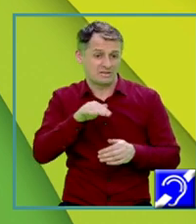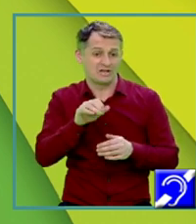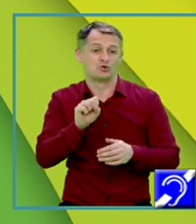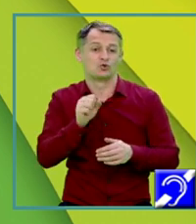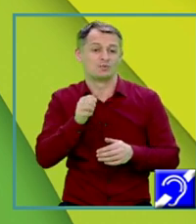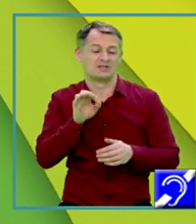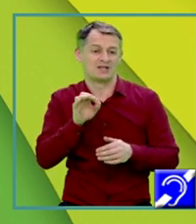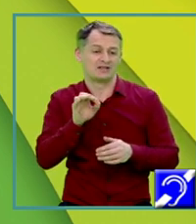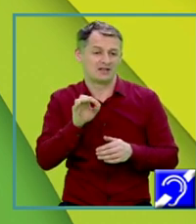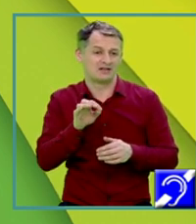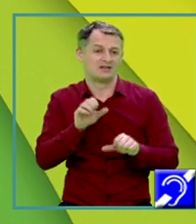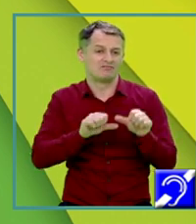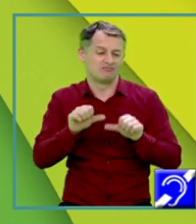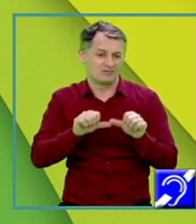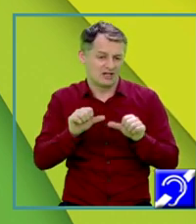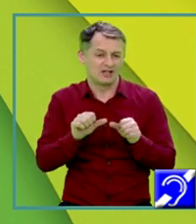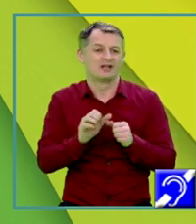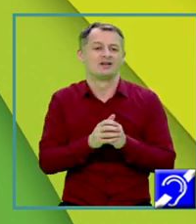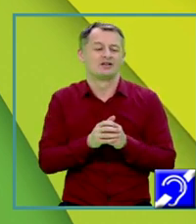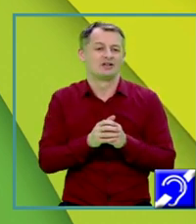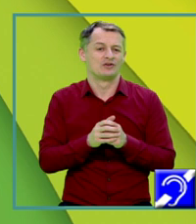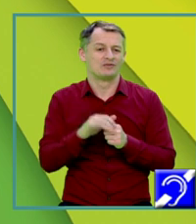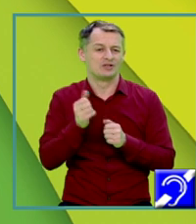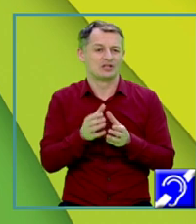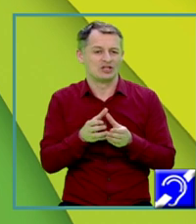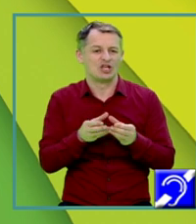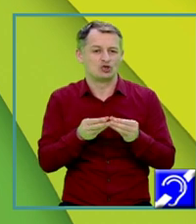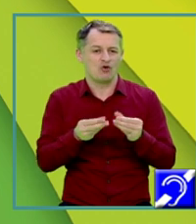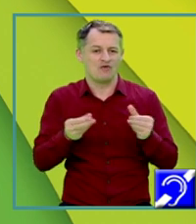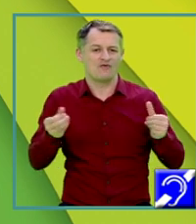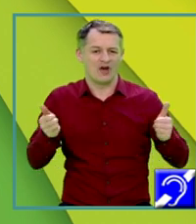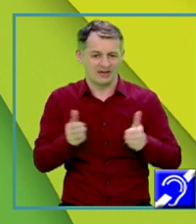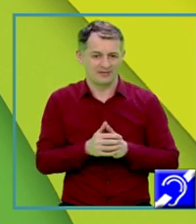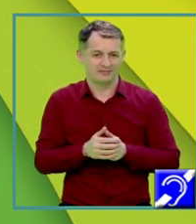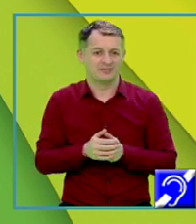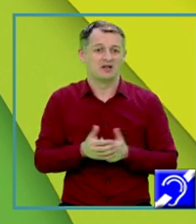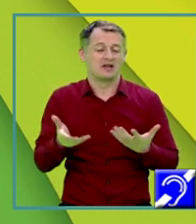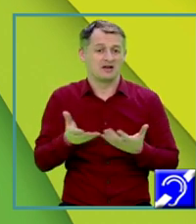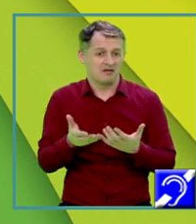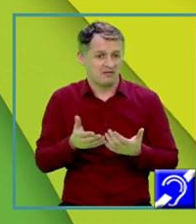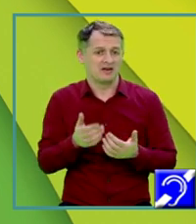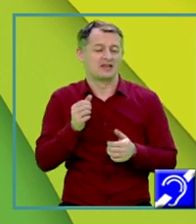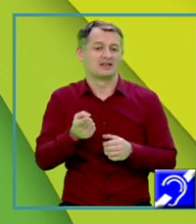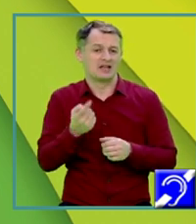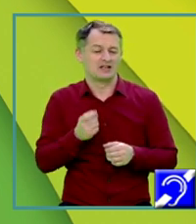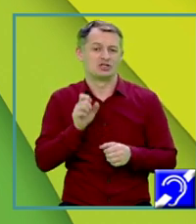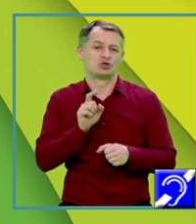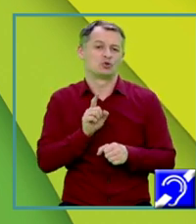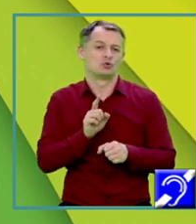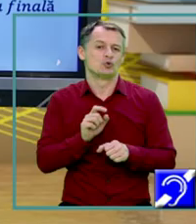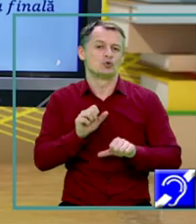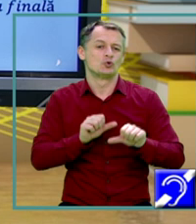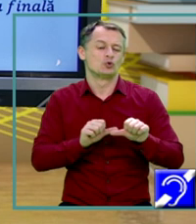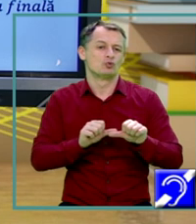dizolvate din soluția finală, care este egală cu suma maselor substanțelor dizolvate din soluțiile